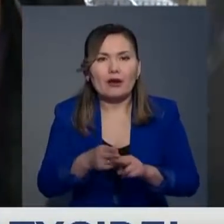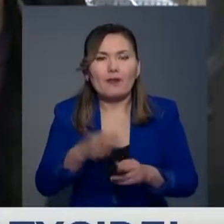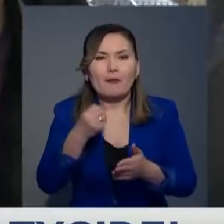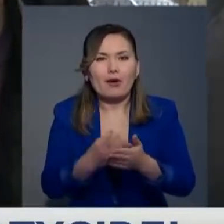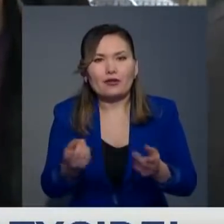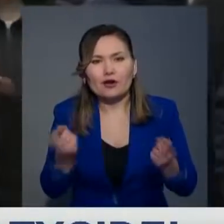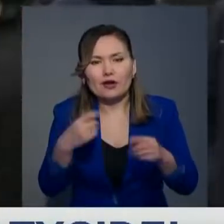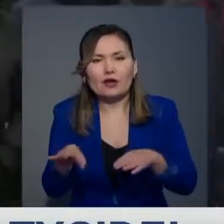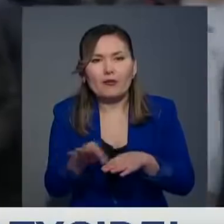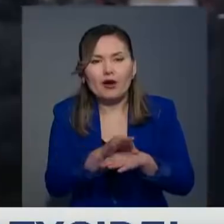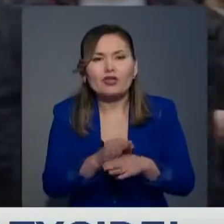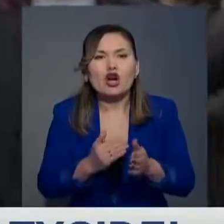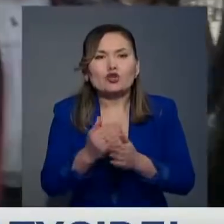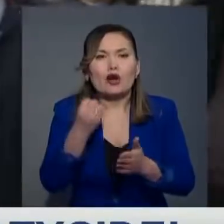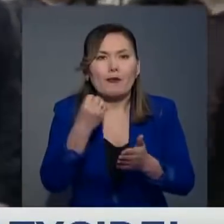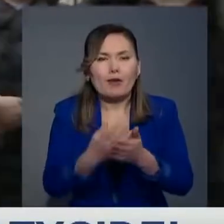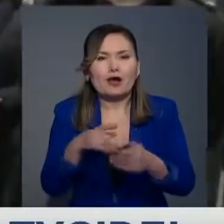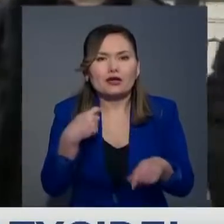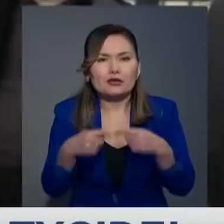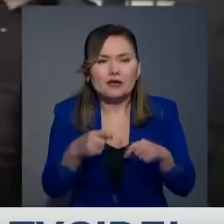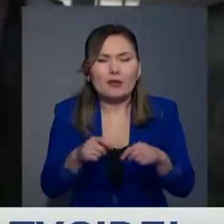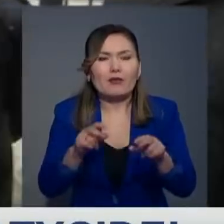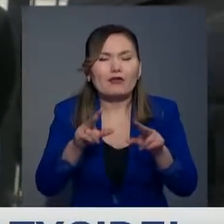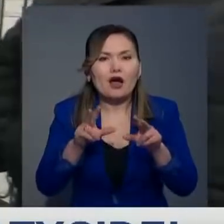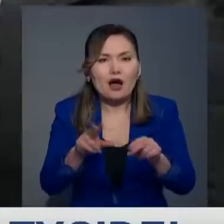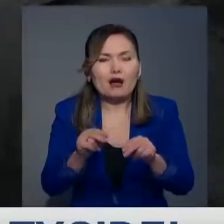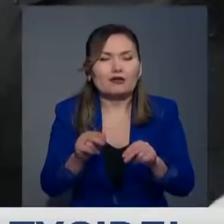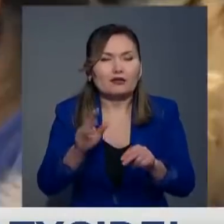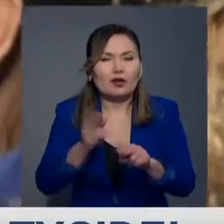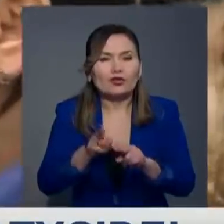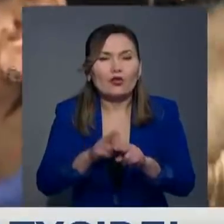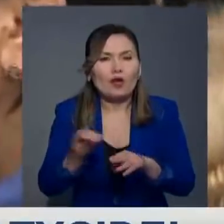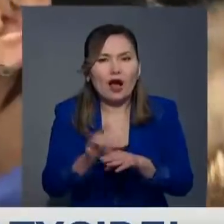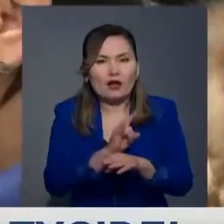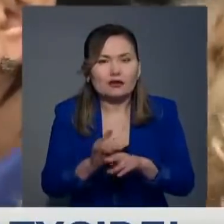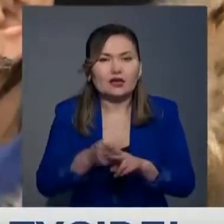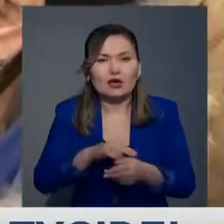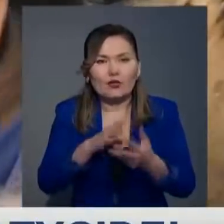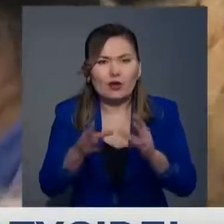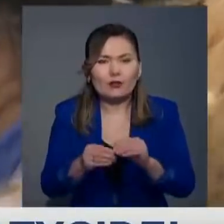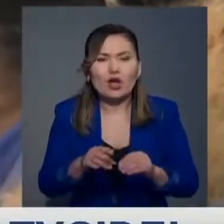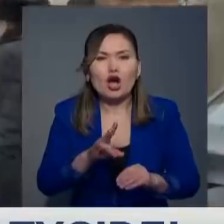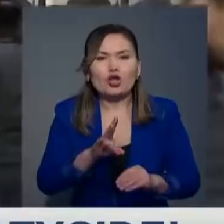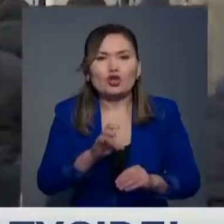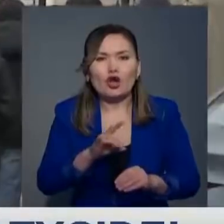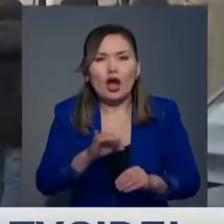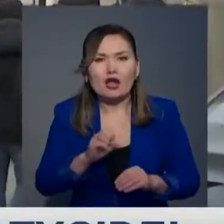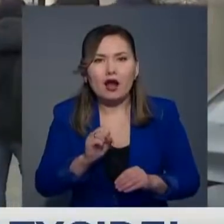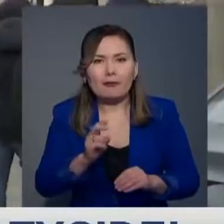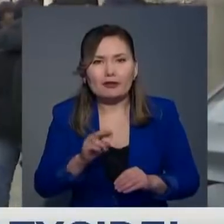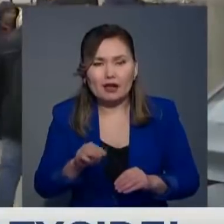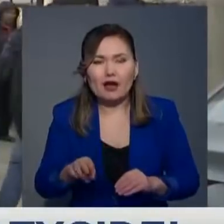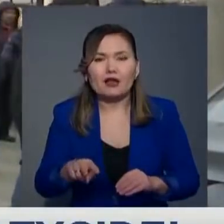бағалы бұйымдарын жоғары бағамен сатып беремін деп алдаған. Қазіргі таңда алаяқтықпен айналысты деген күдікпен Нурали Капитал